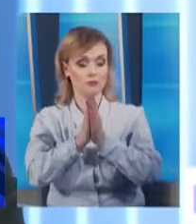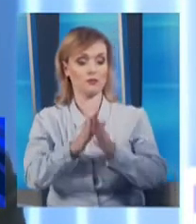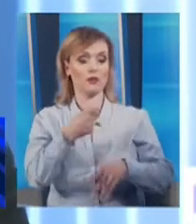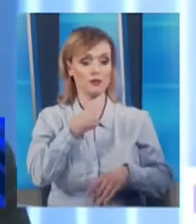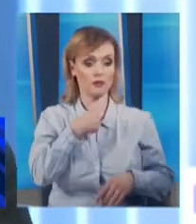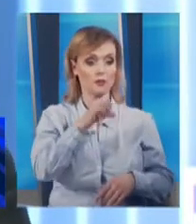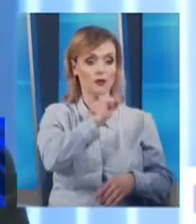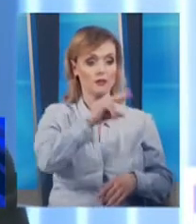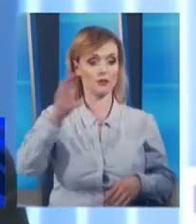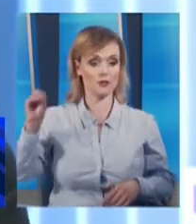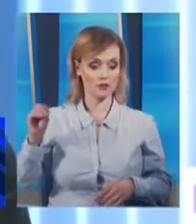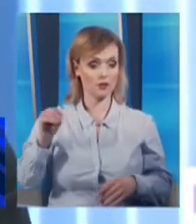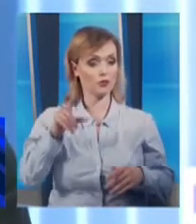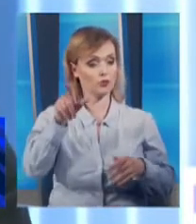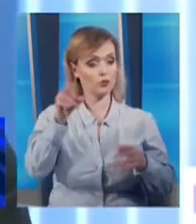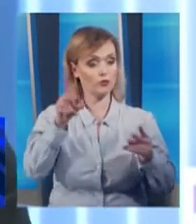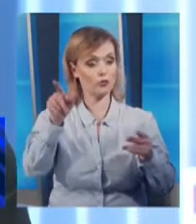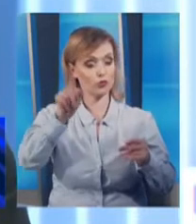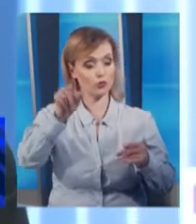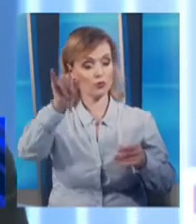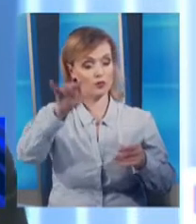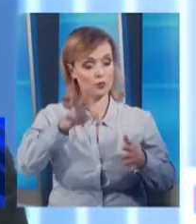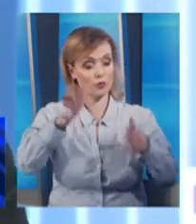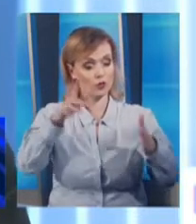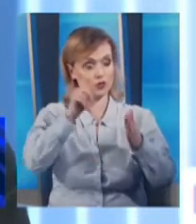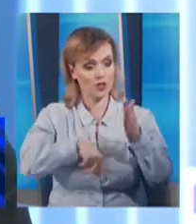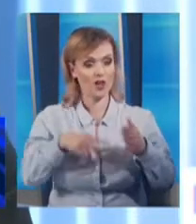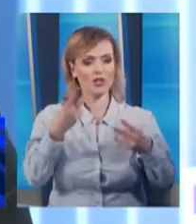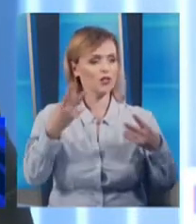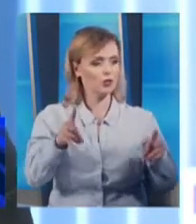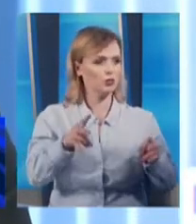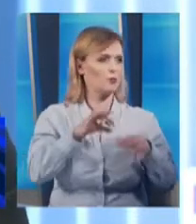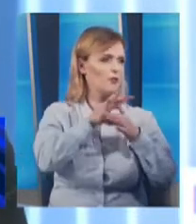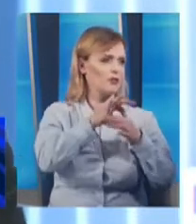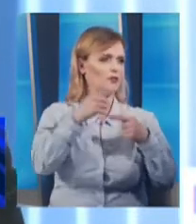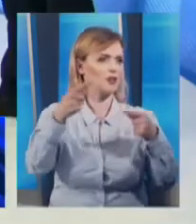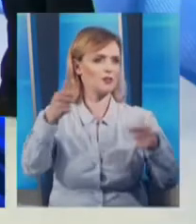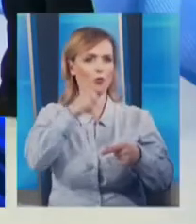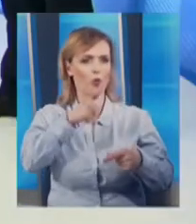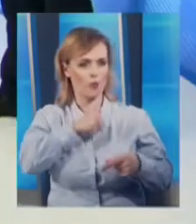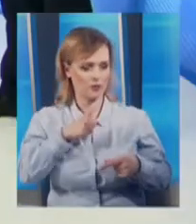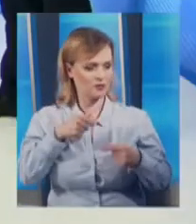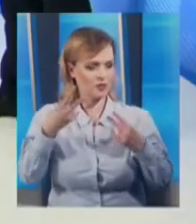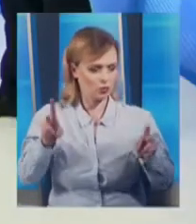Năstase cu încredere și să nu mai facem experimente nici cu țara, nici cu noi. Așa, și dacă